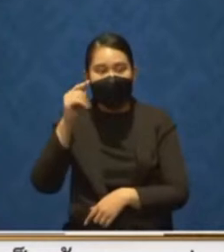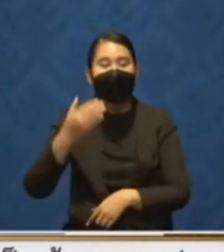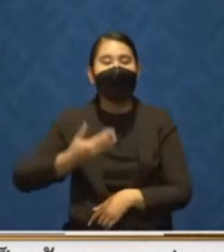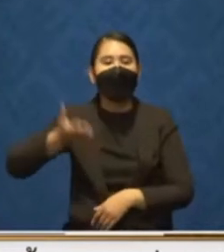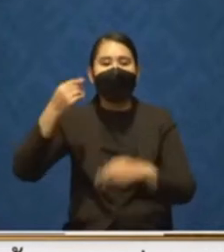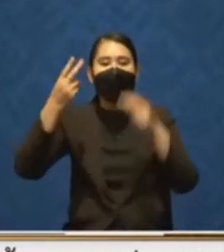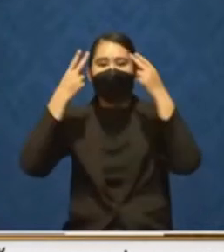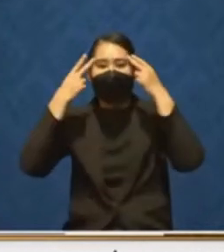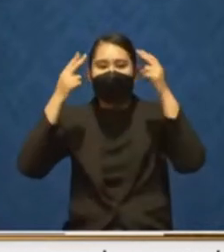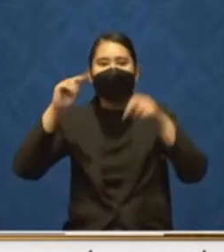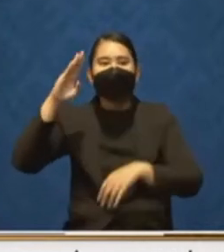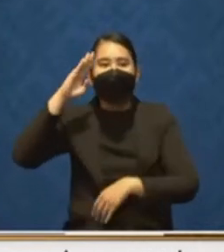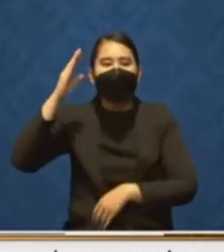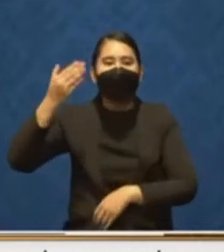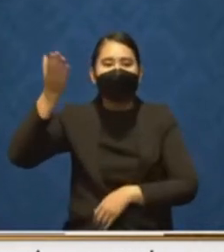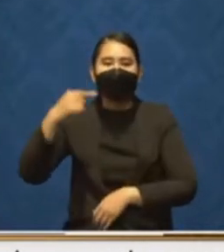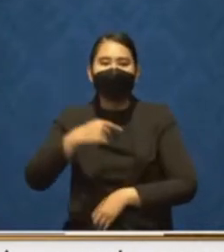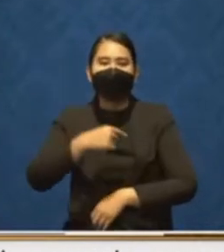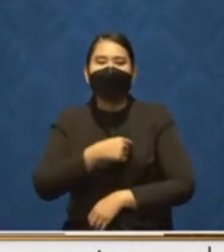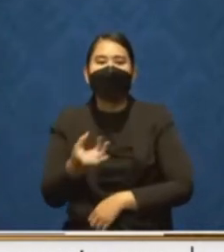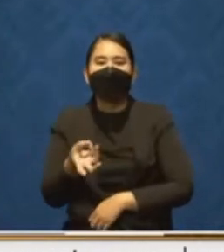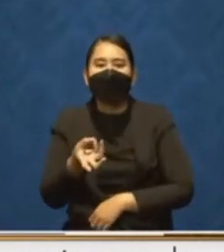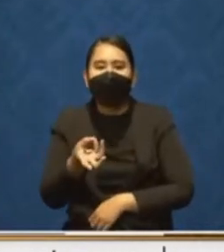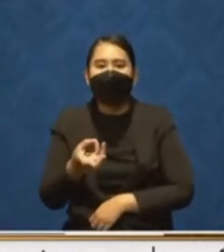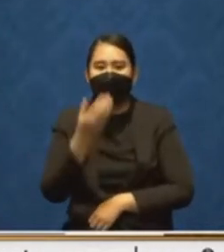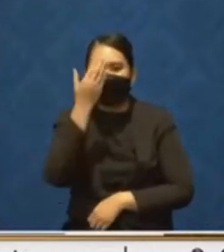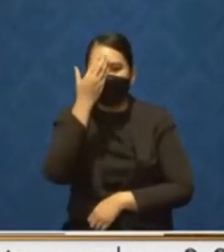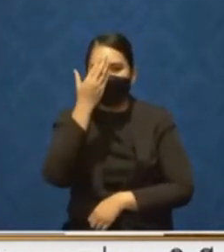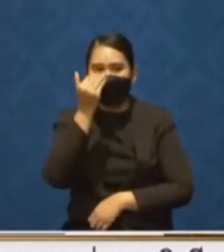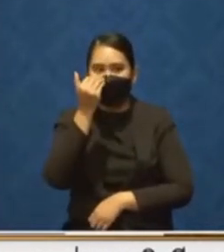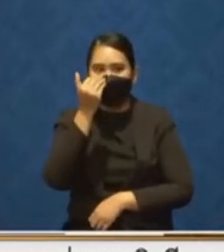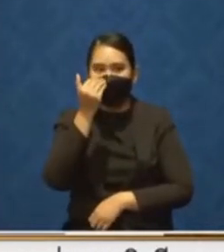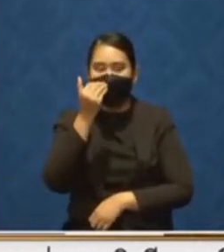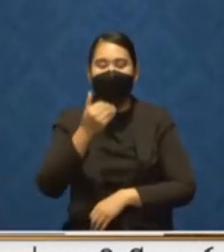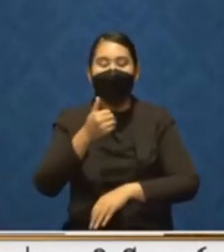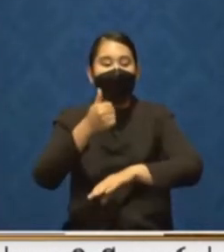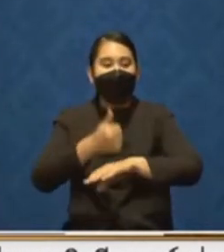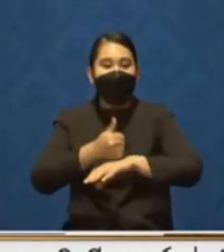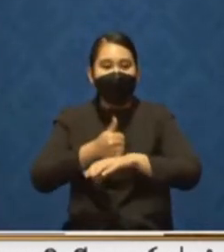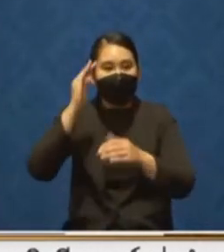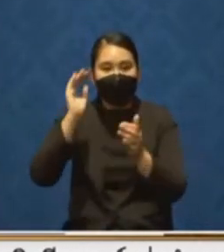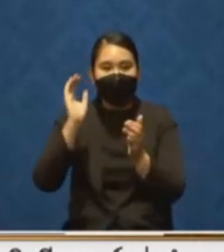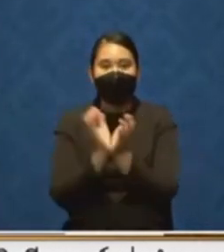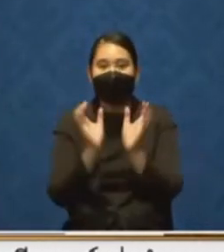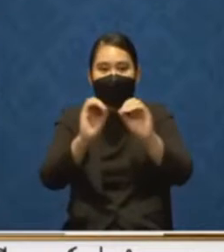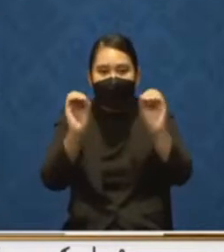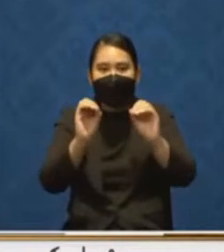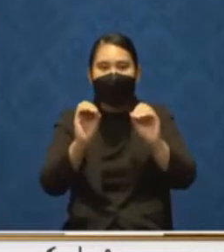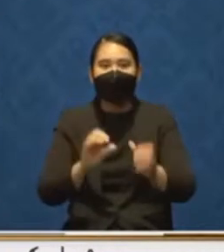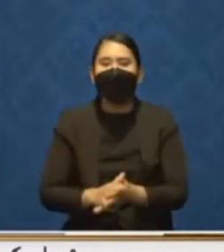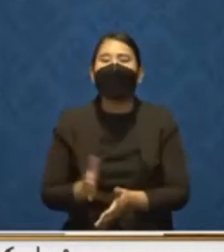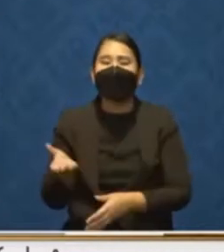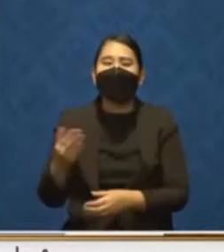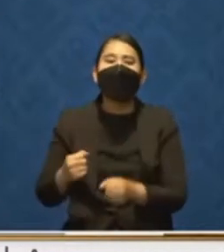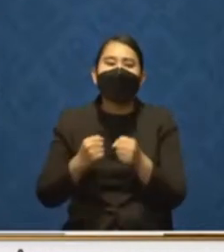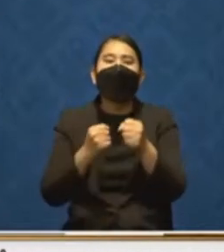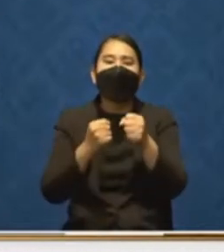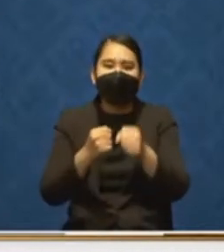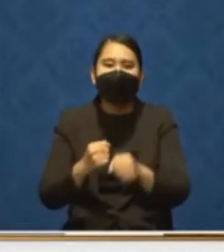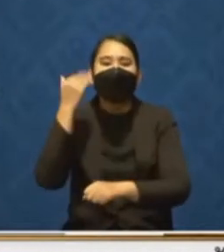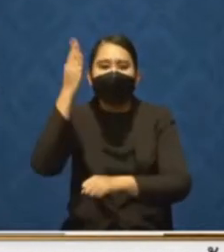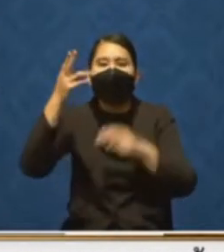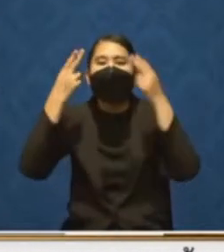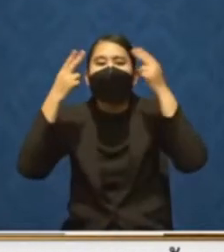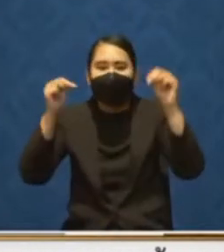ใช่กว่าแต่น้อยใจว่าในตรงนั้นไม่มีอะไรที่เป็นพอตำรวจน้ำก่อนนะผมที่บ้านเปลี่ยนพยายามต่อไปนะครับเดี๋ยวนั้นก็ได้เป็น